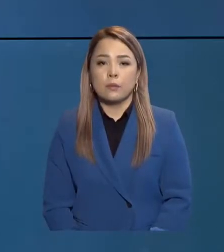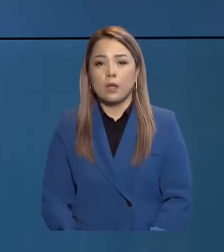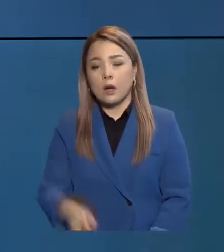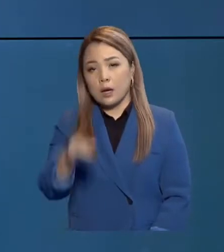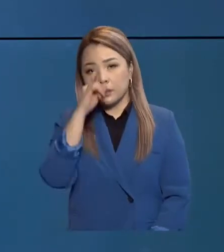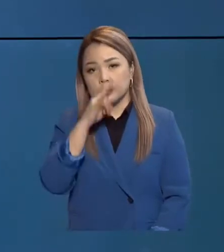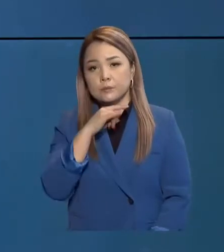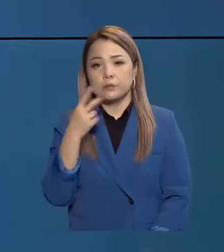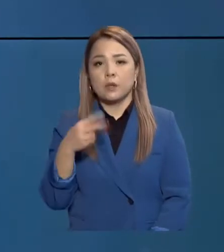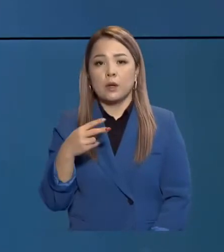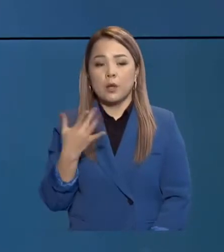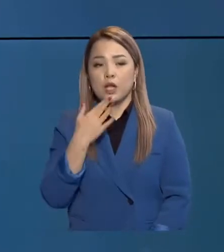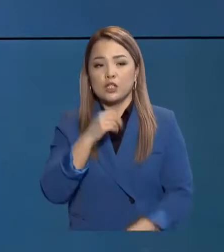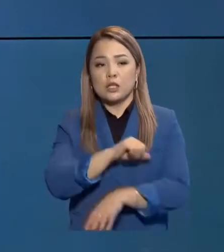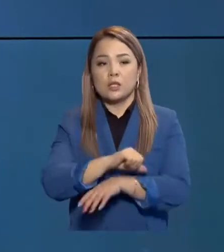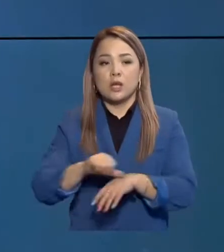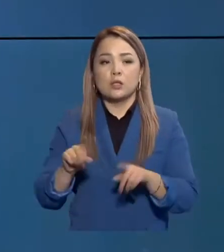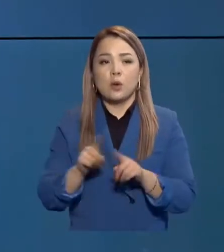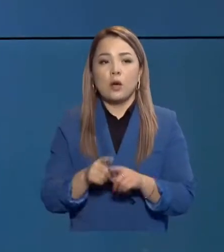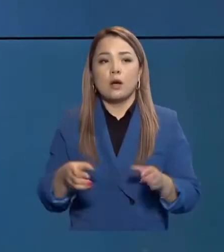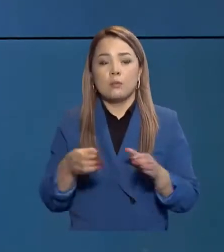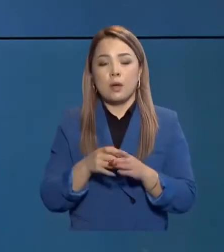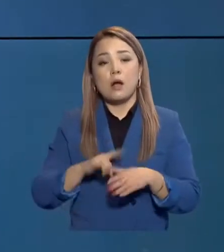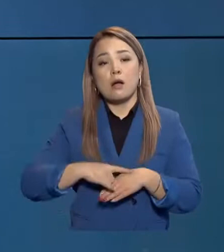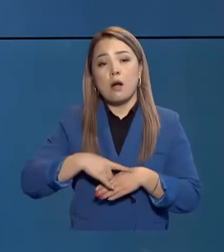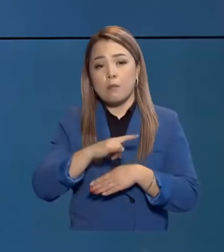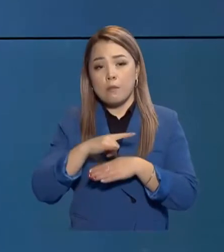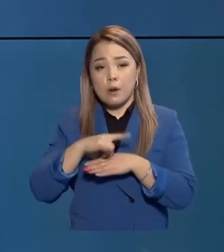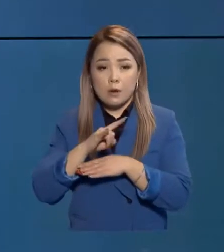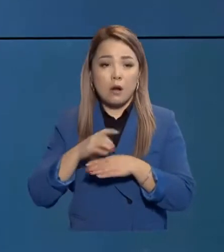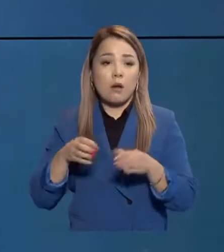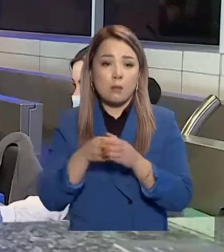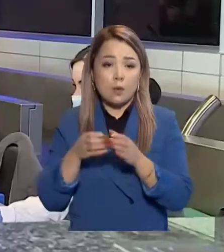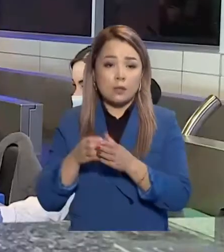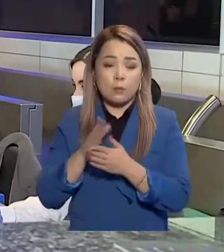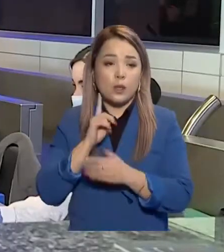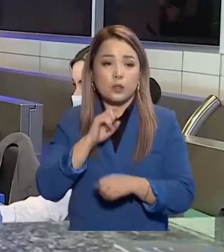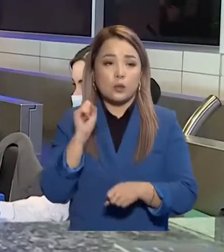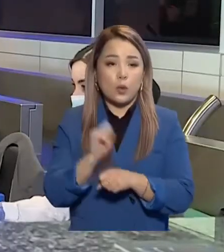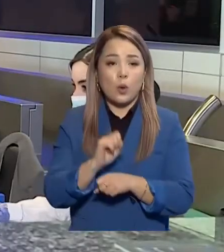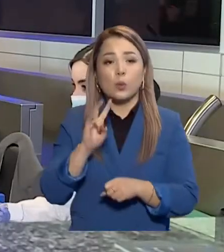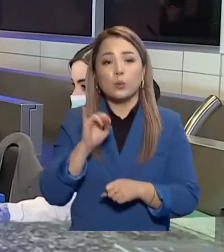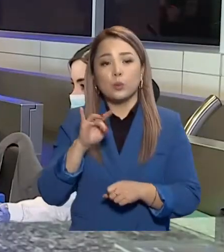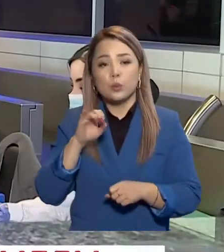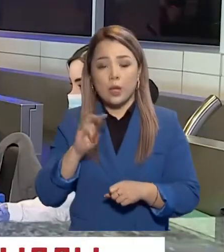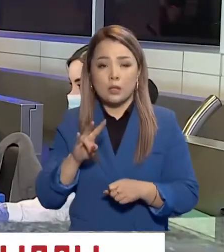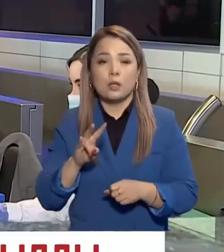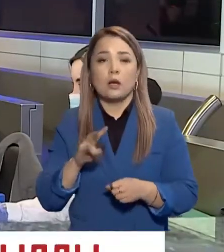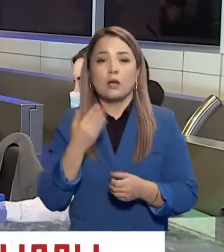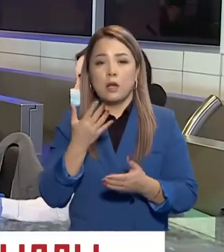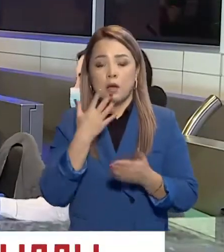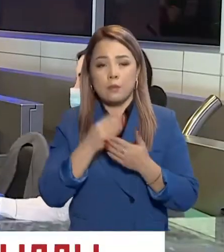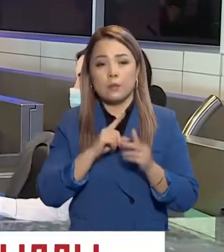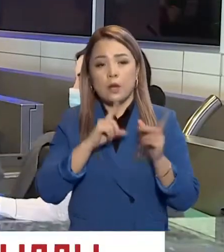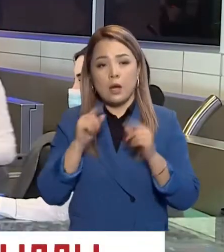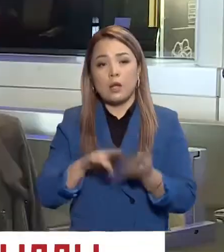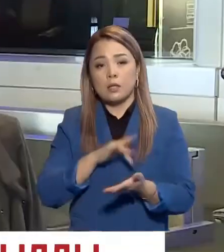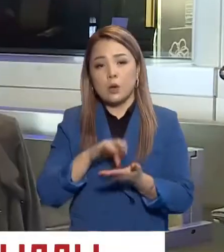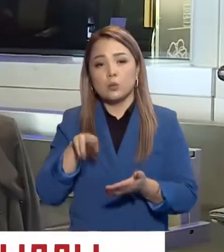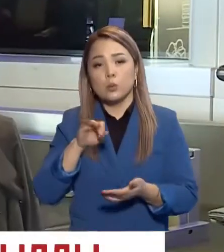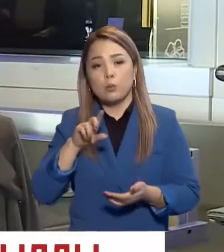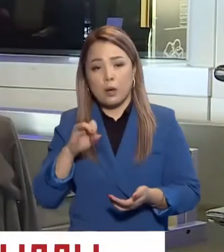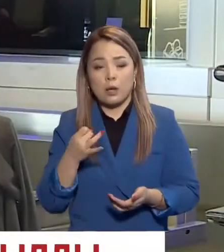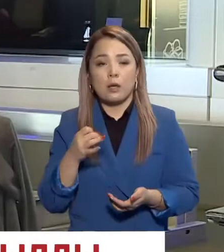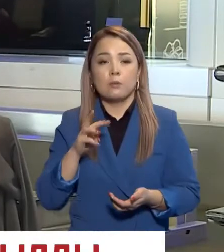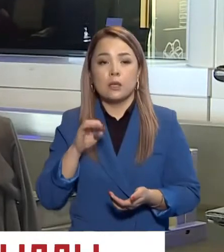Қазақстанда 25 шетелдік авиакомпанияның рейстері тоқтатылды. Бүгін Нұр-Сұлтан қаласынан Дубай, Минск, Калининград бағыты бойынша